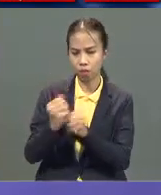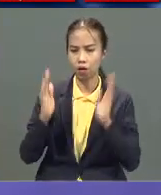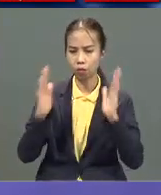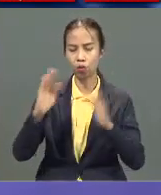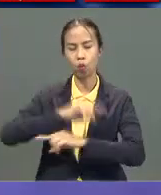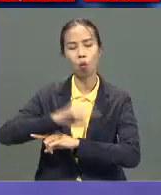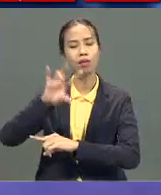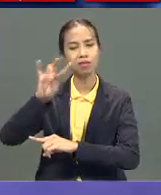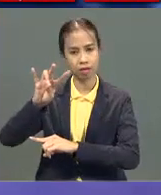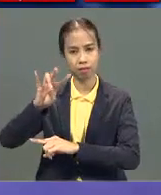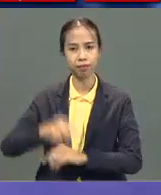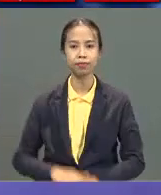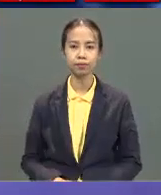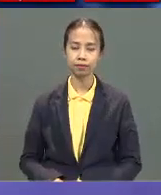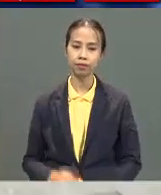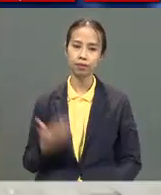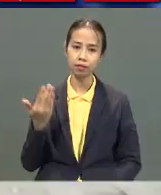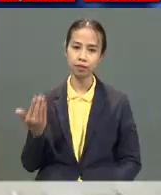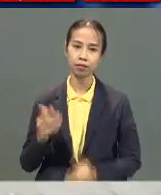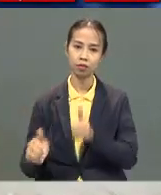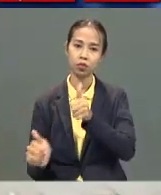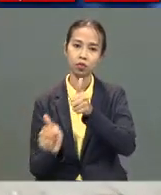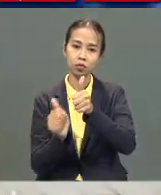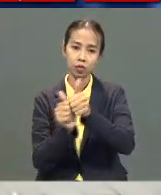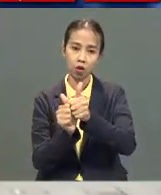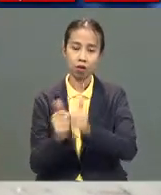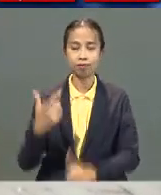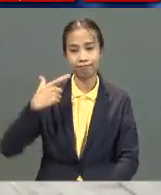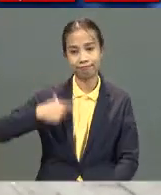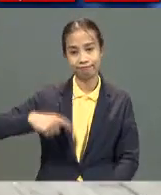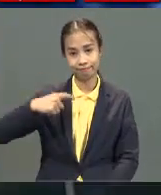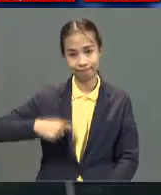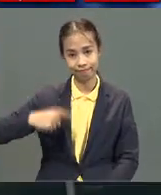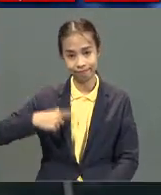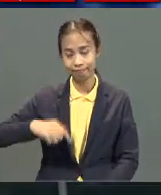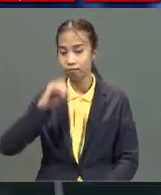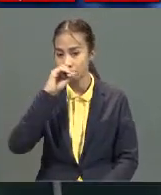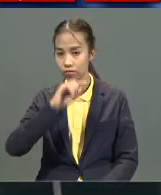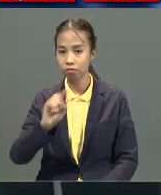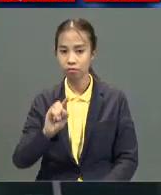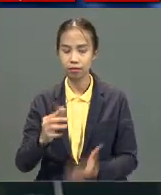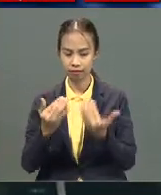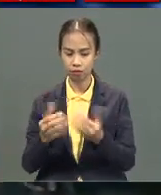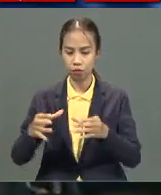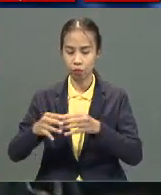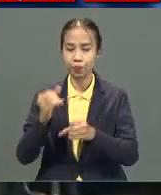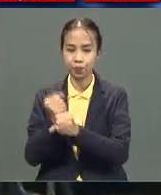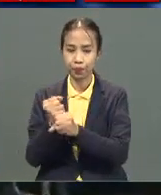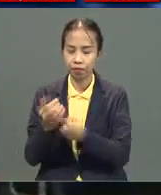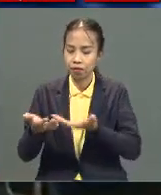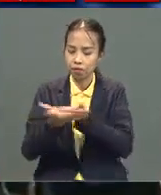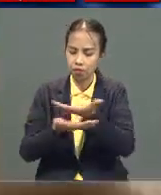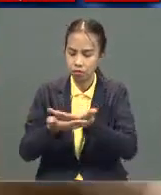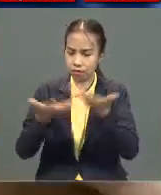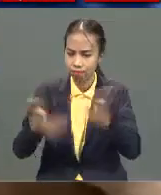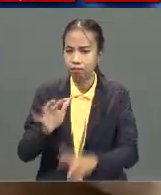7วันค่ะนายประยุทธ์เพชรคุณรองโฆษกสำนักงานอัยการสูงสุดบอกว่าคณะทำงานยังพิจารณาไม่แล้วเส